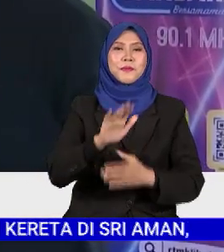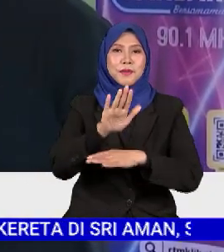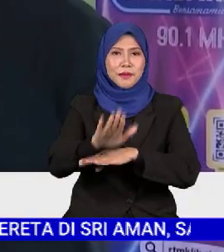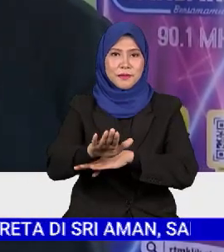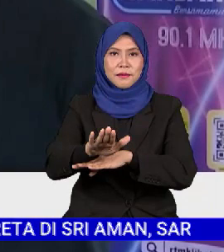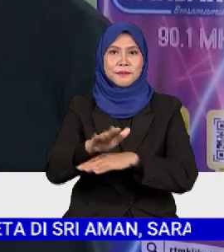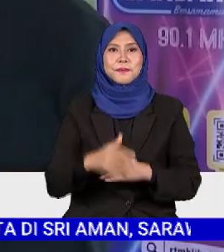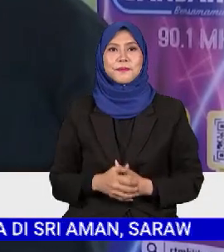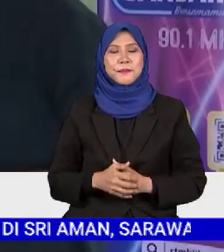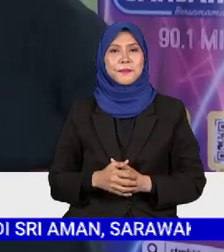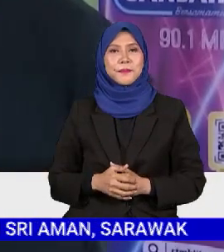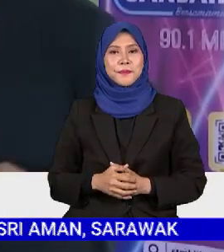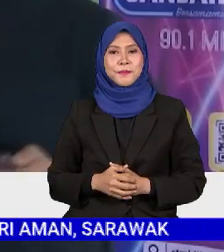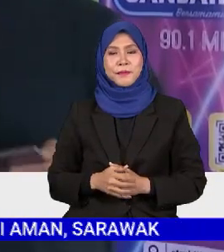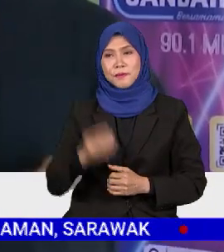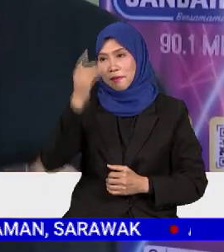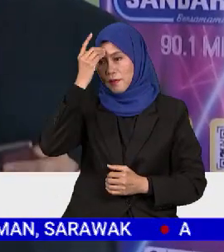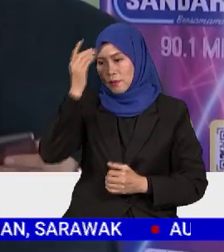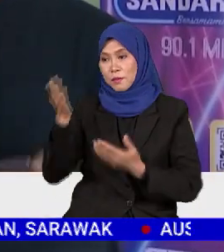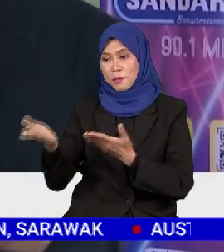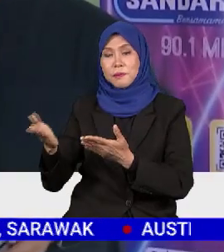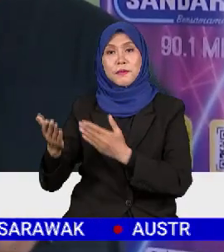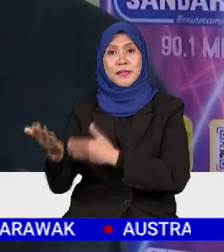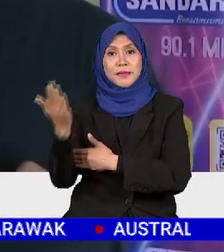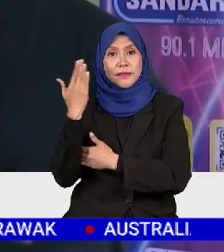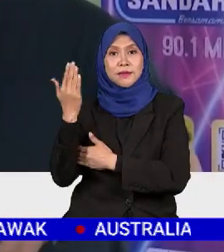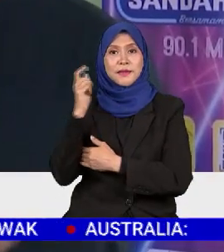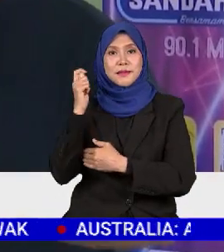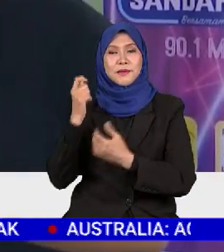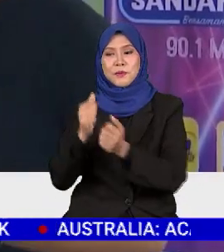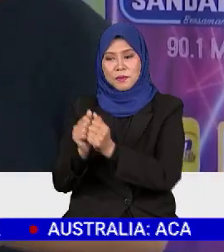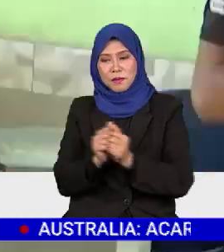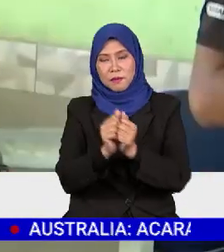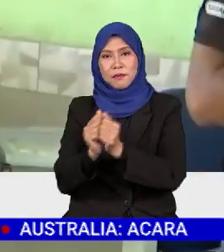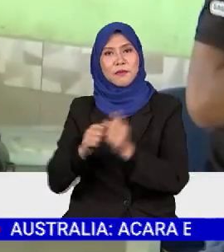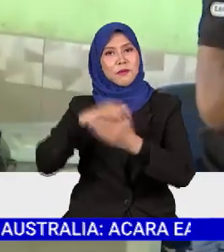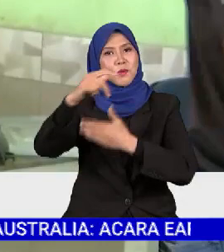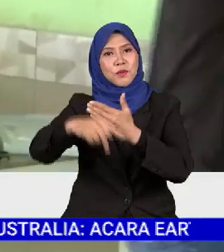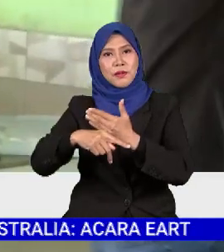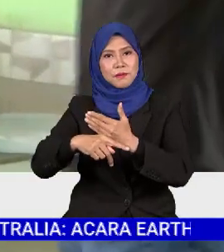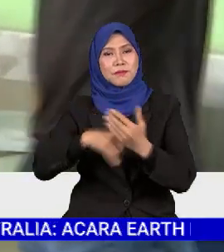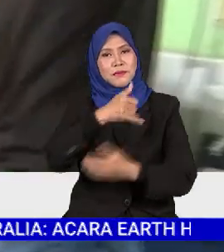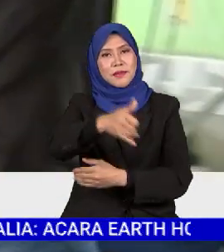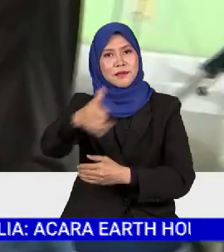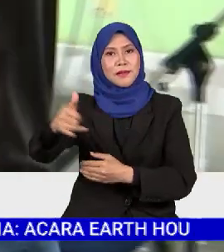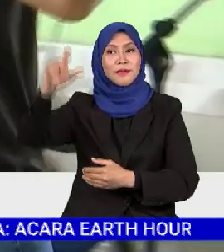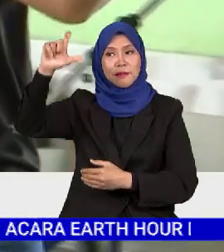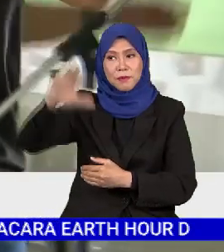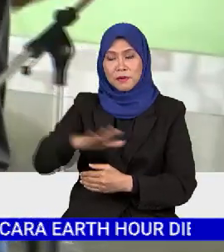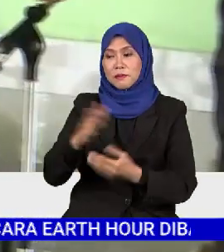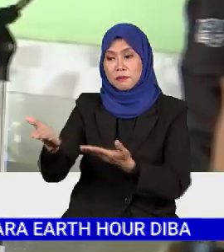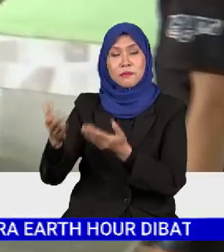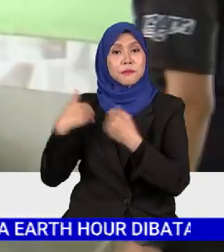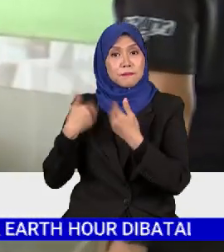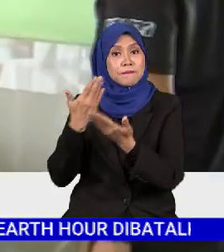petang, Tuan. Ya, Datuk, dan sejak pagi tadi lagi kita bersama-sama menjayakan program Jelajah Ramadan ini. Mungkin Datuk ada